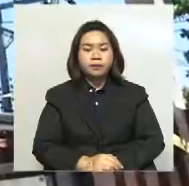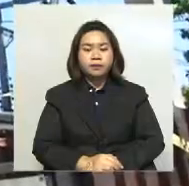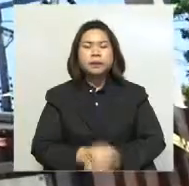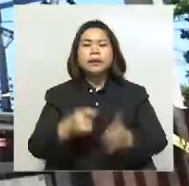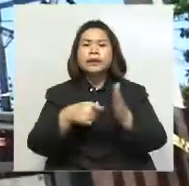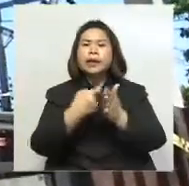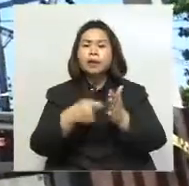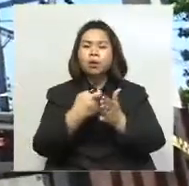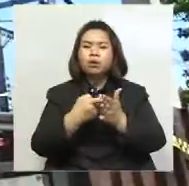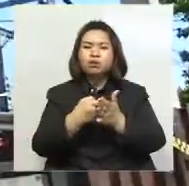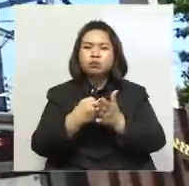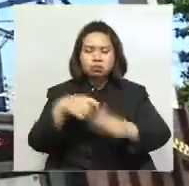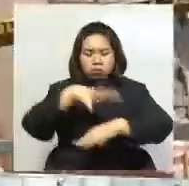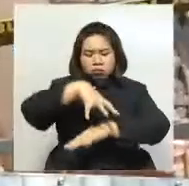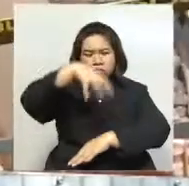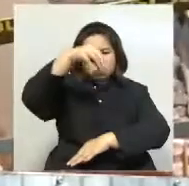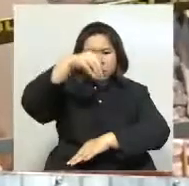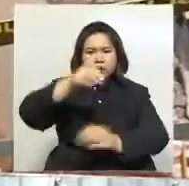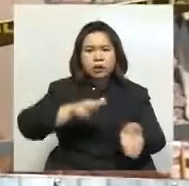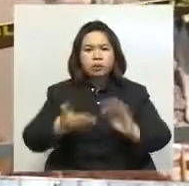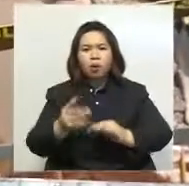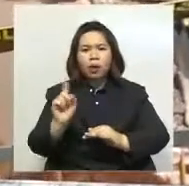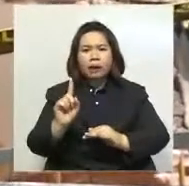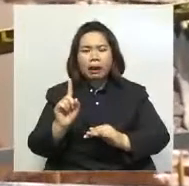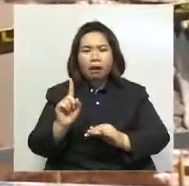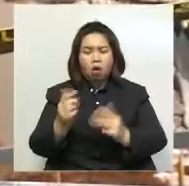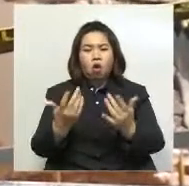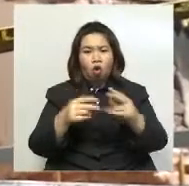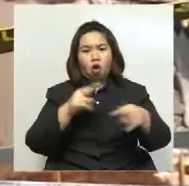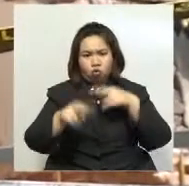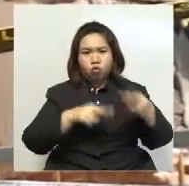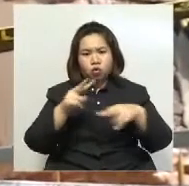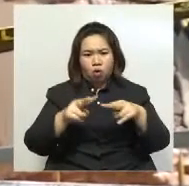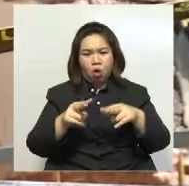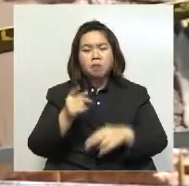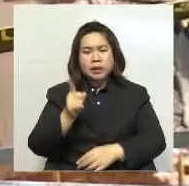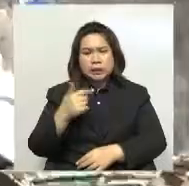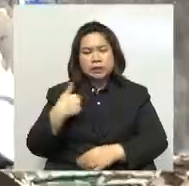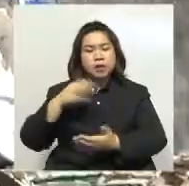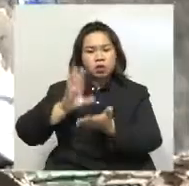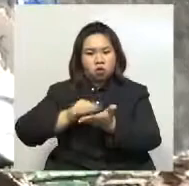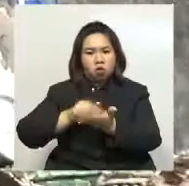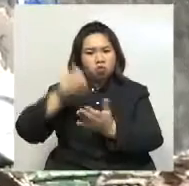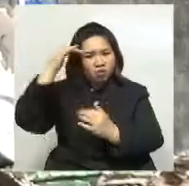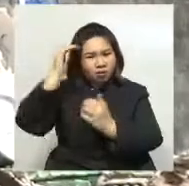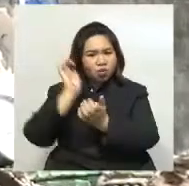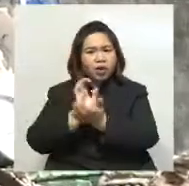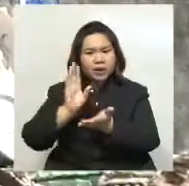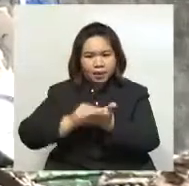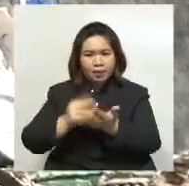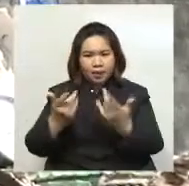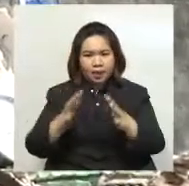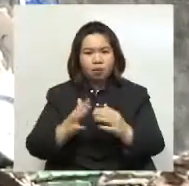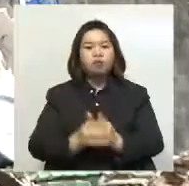ส่วนสาเหตุการยุบตัวของเจดีย์นะคะตอนนี้ต้องรอการตรวจสอบอย่างละเอียดซึ่งทางเขตได้ลงบันทึกประจำวันไว้แล้วส่วนการ